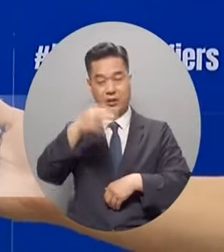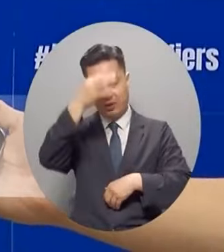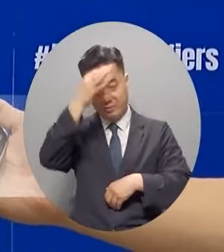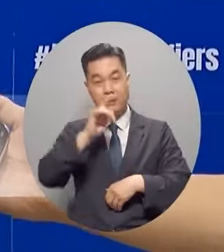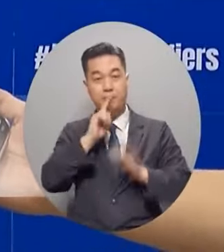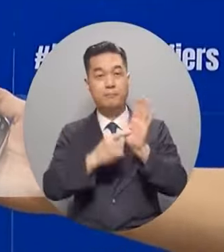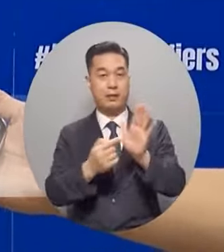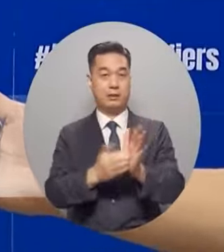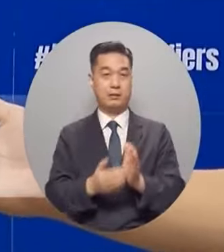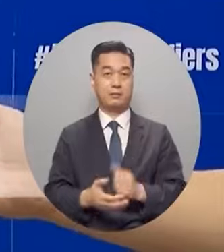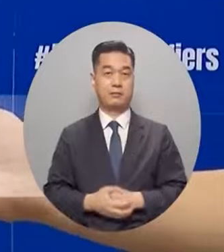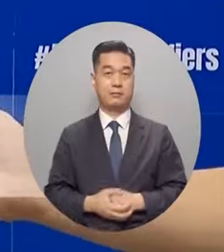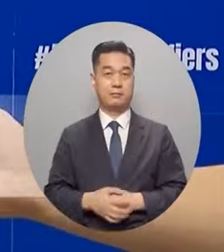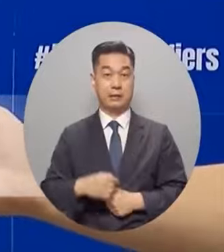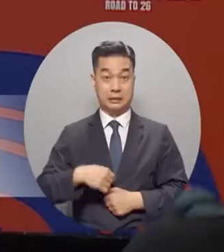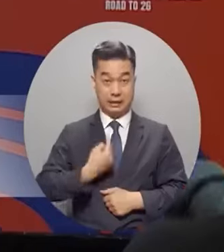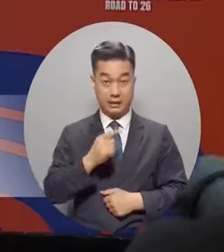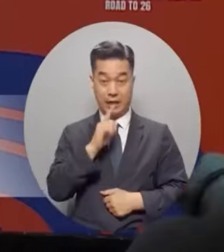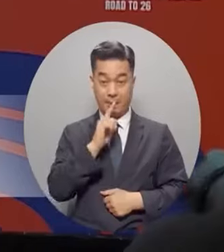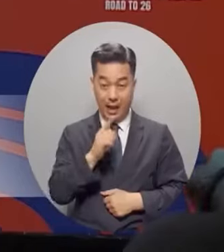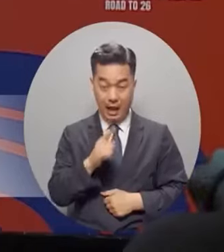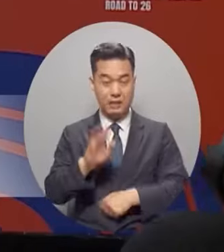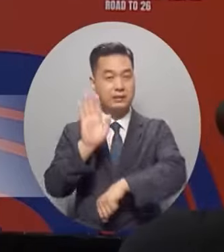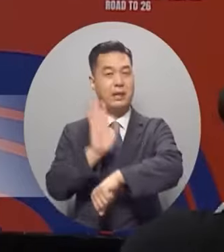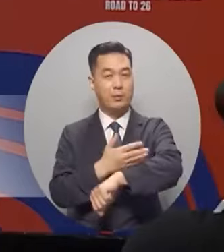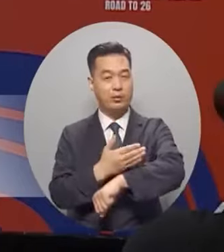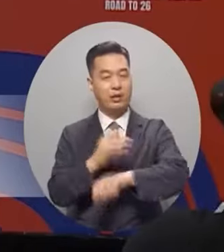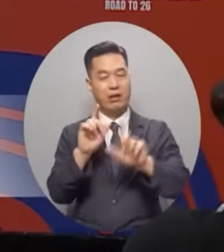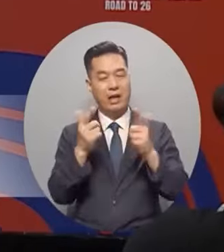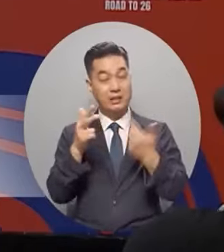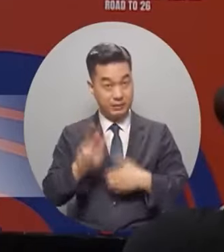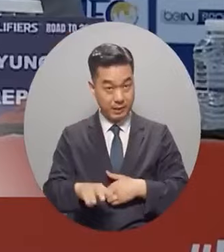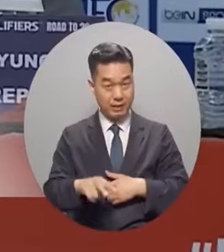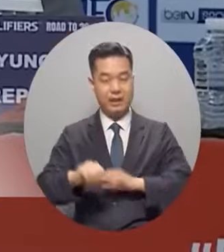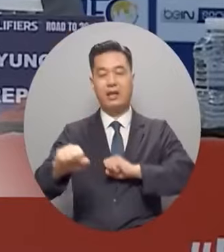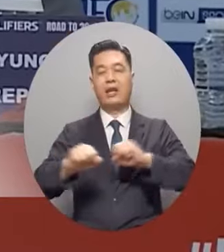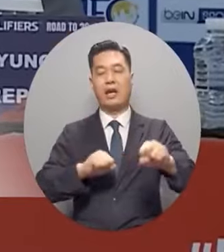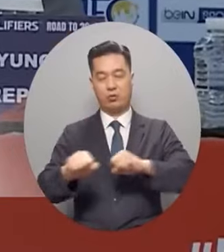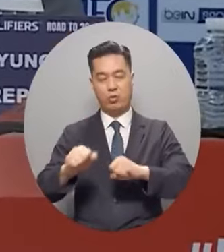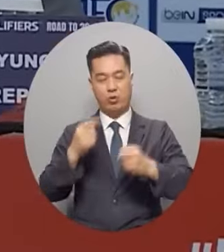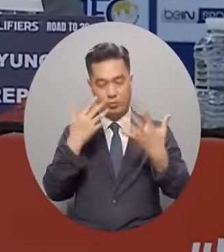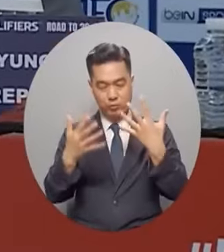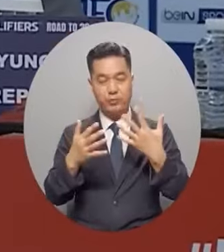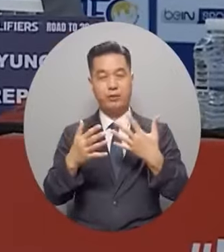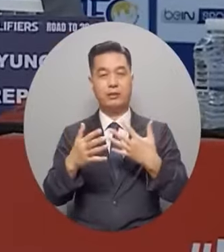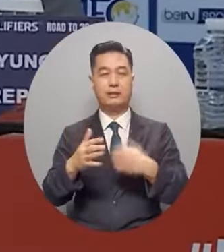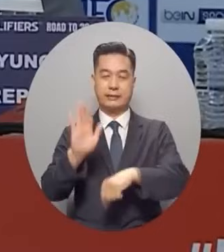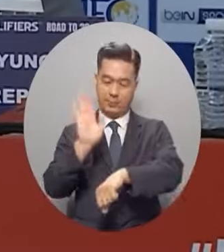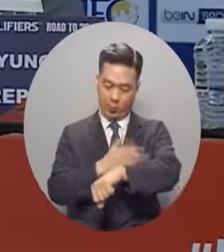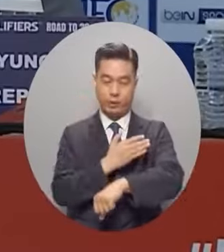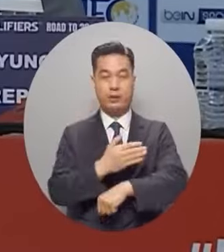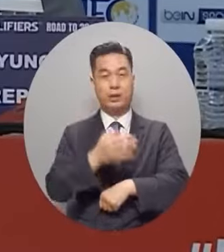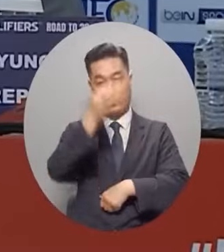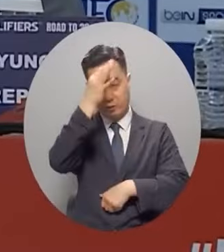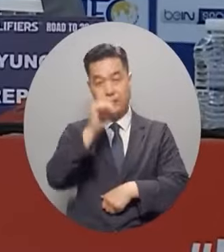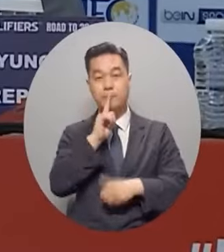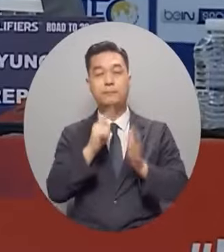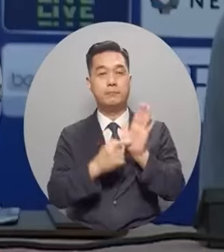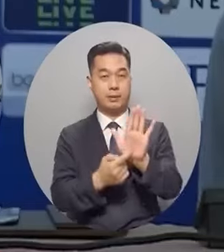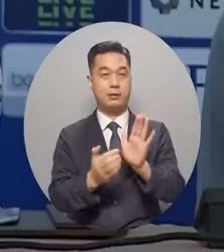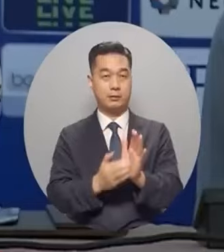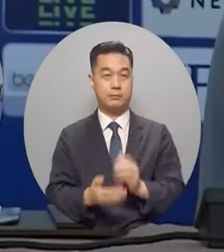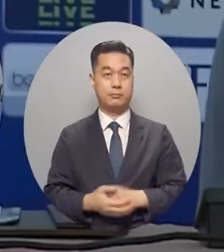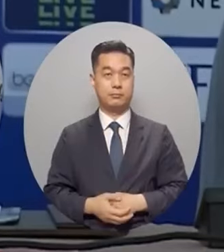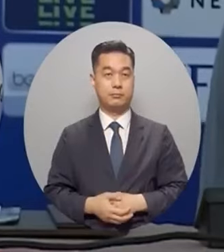숙였습니다. 자신의 발언 자체가 잘못된 건 아니지만 행동은 분명 경솔했다고 사과했습니다. 말한